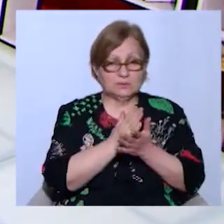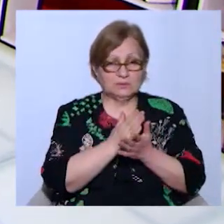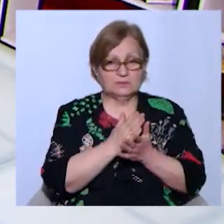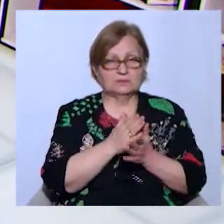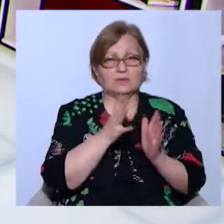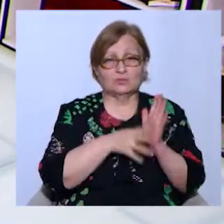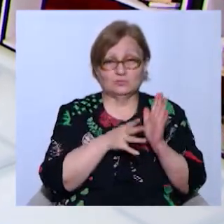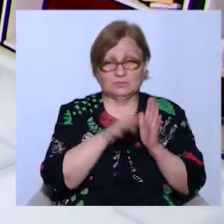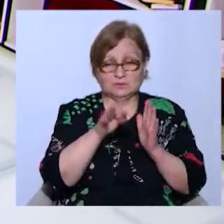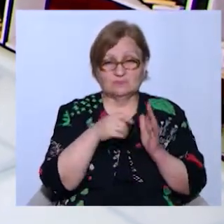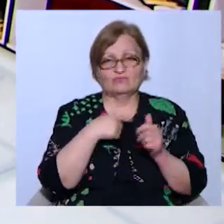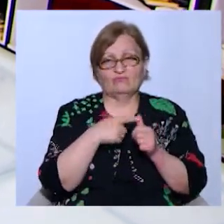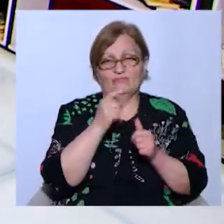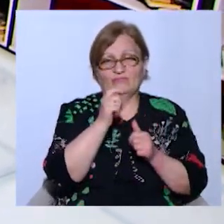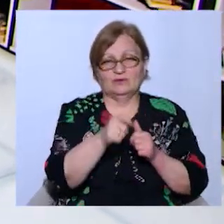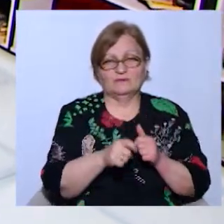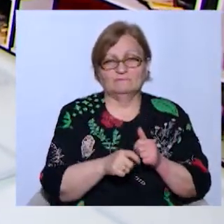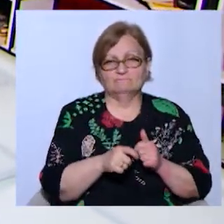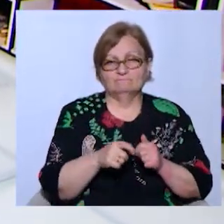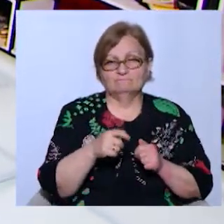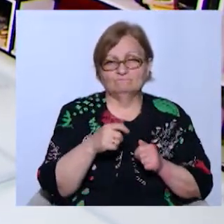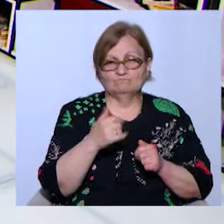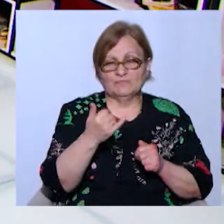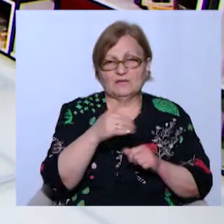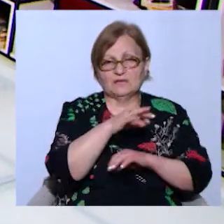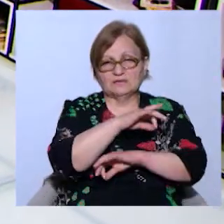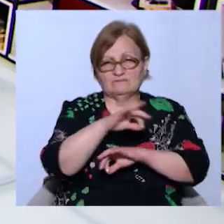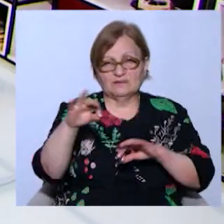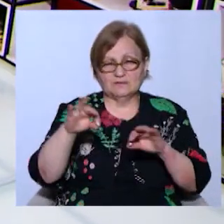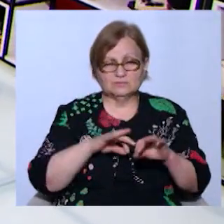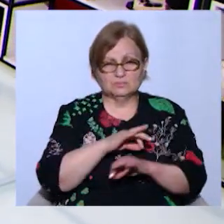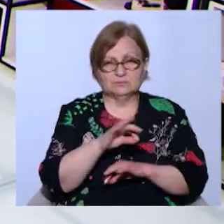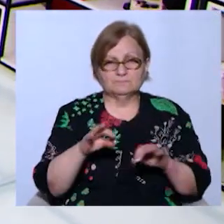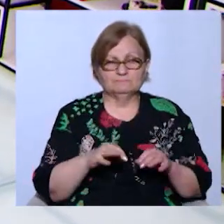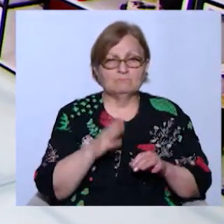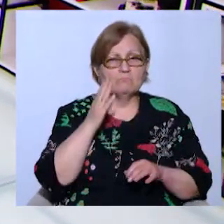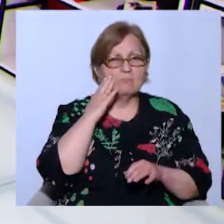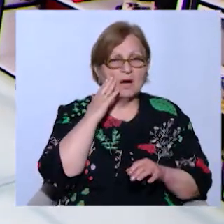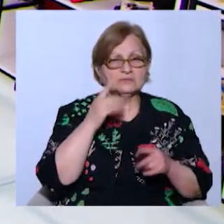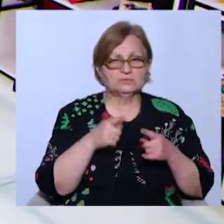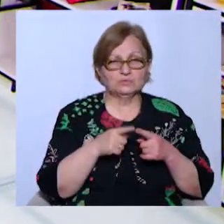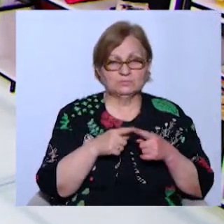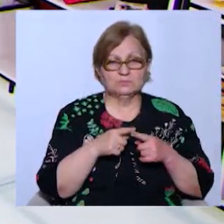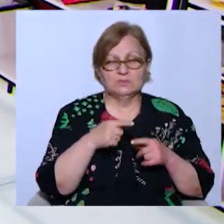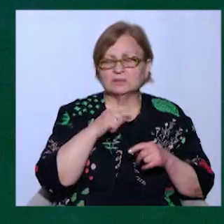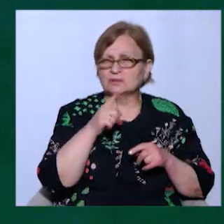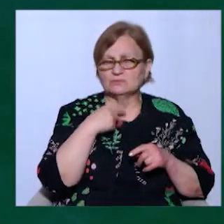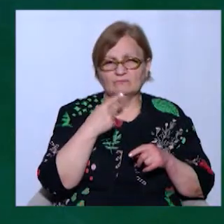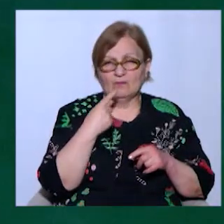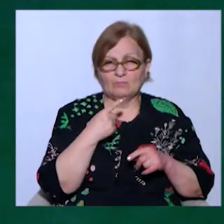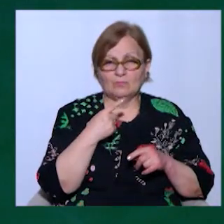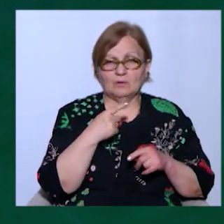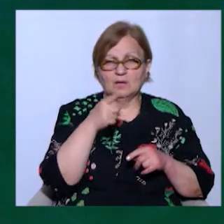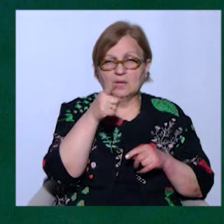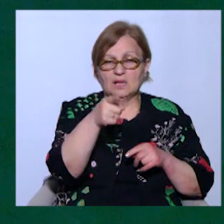მართკუთხა სამკუთხედს. აი, ამ ჩემ სამკუთხედს ამოგიხაზავთ ეხლა აგერ. რატომ ვამბობ მე, რომ